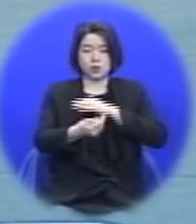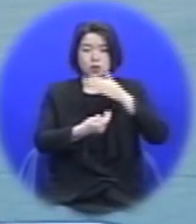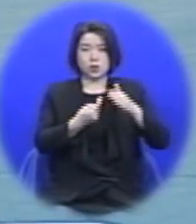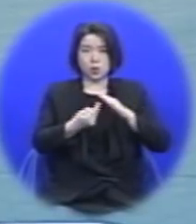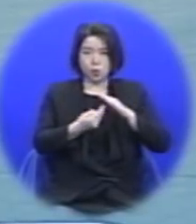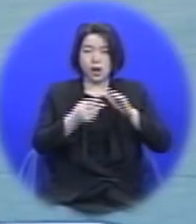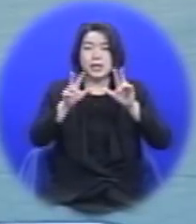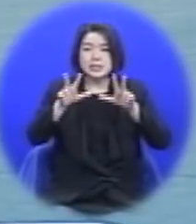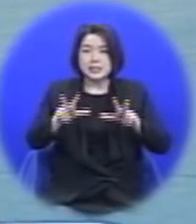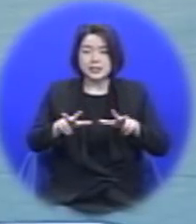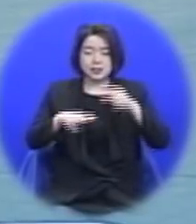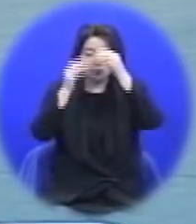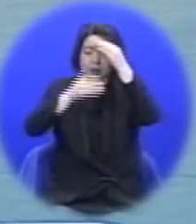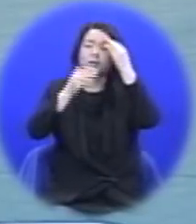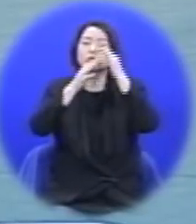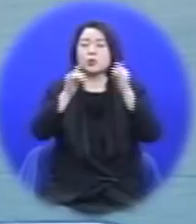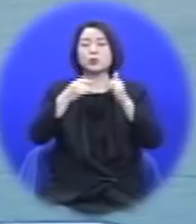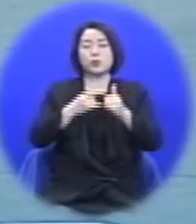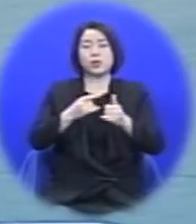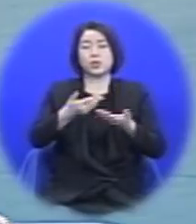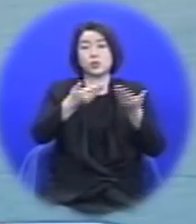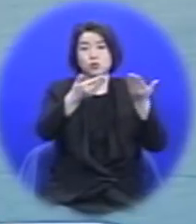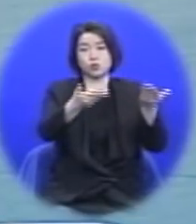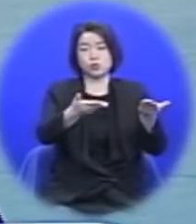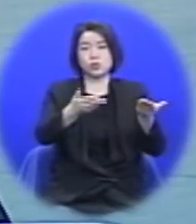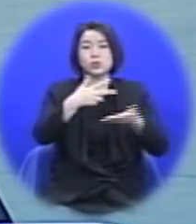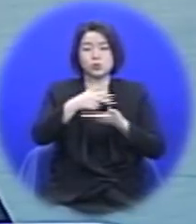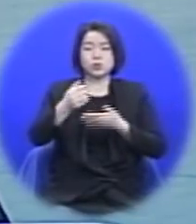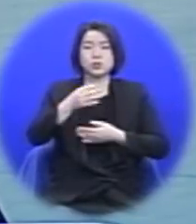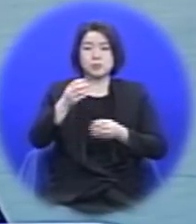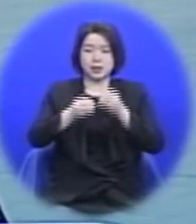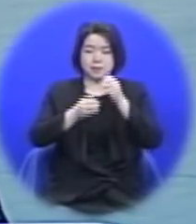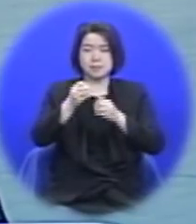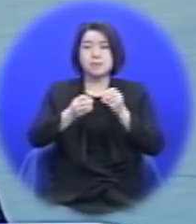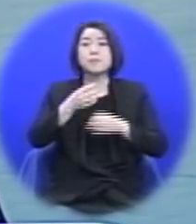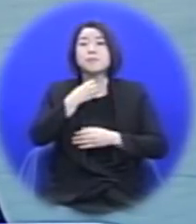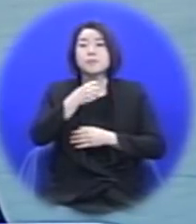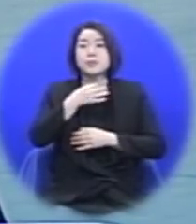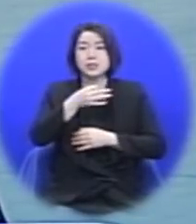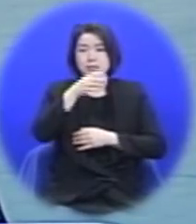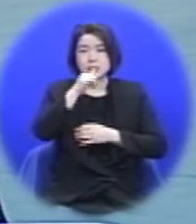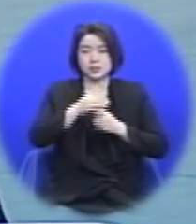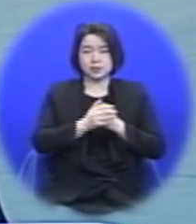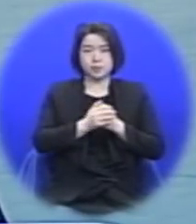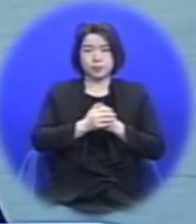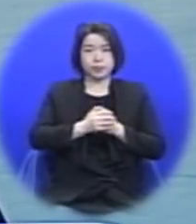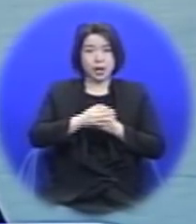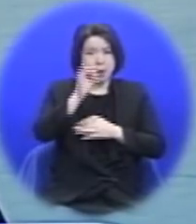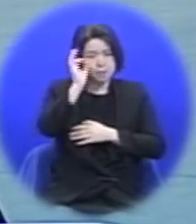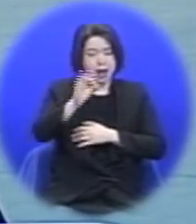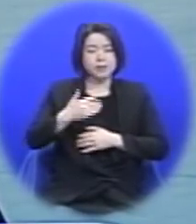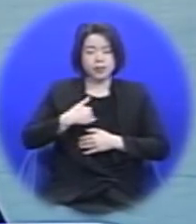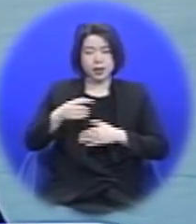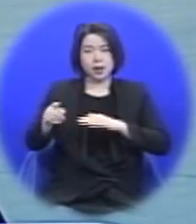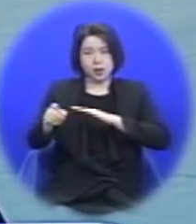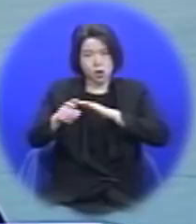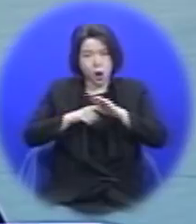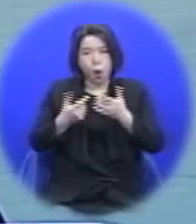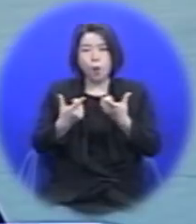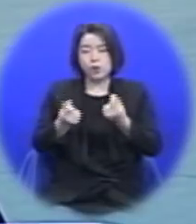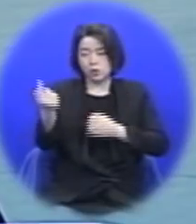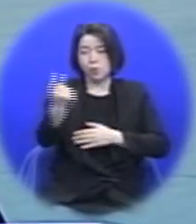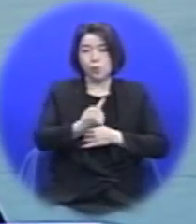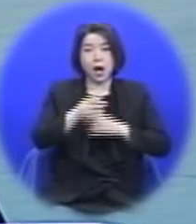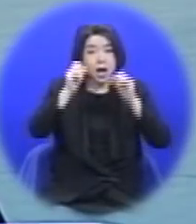요한과 지금 성도들에게 주시는 주님의 메시지입니다. 보아라, 내가 도둑처럼 올 것이다. 깨어